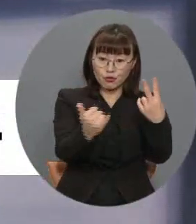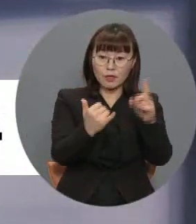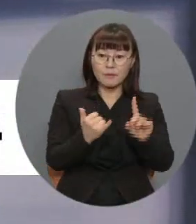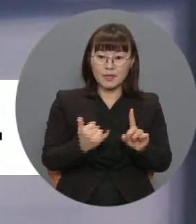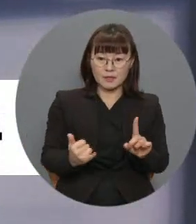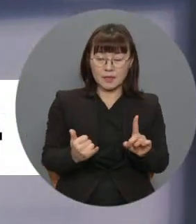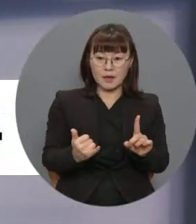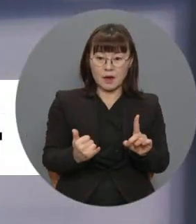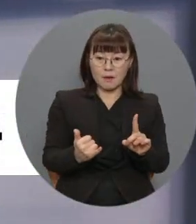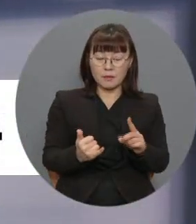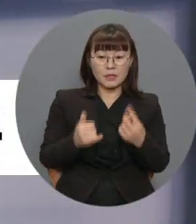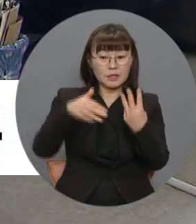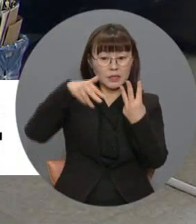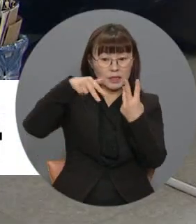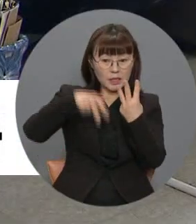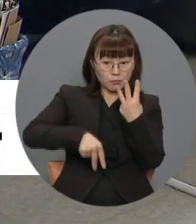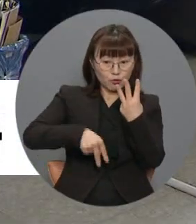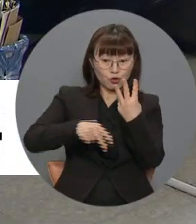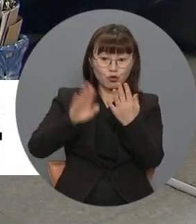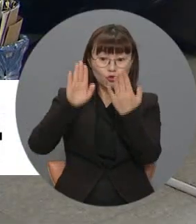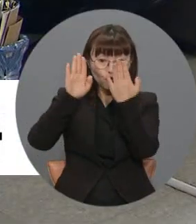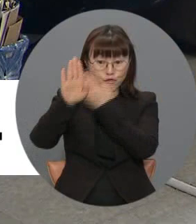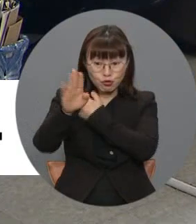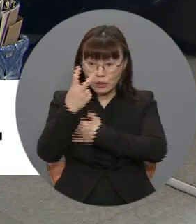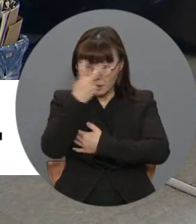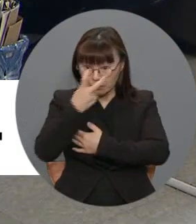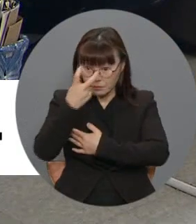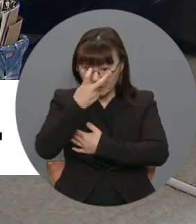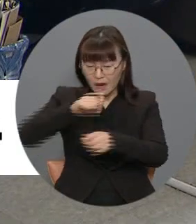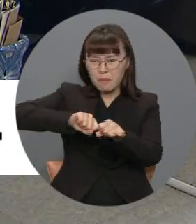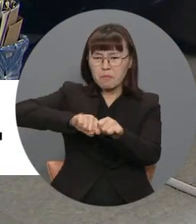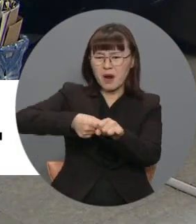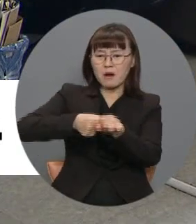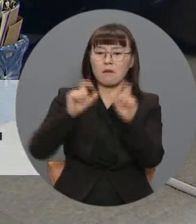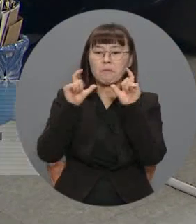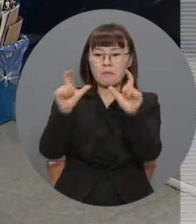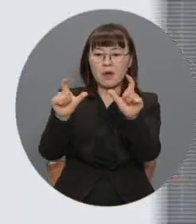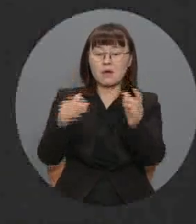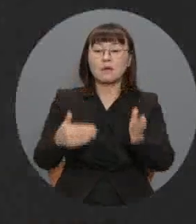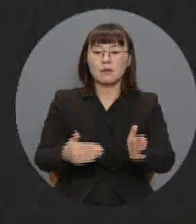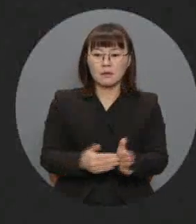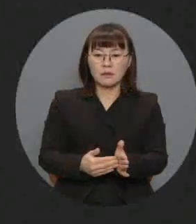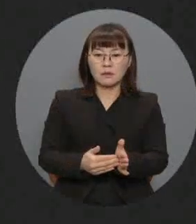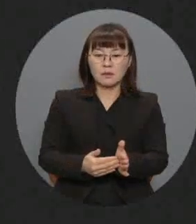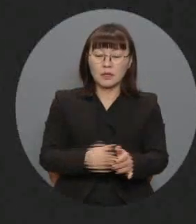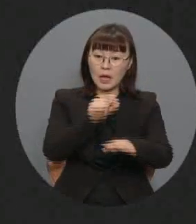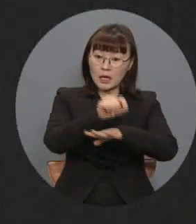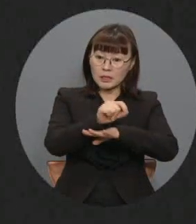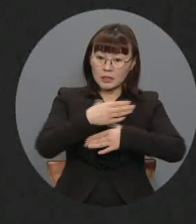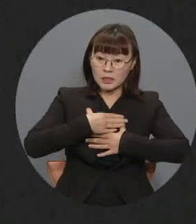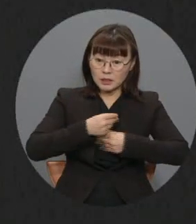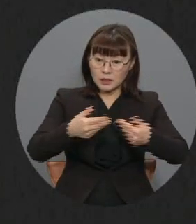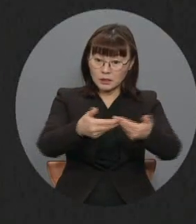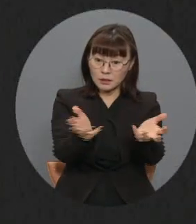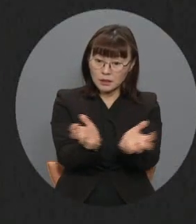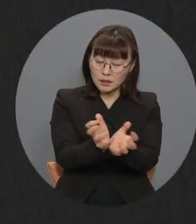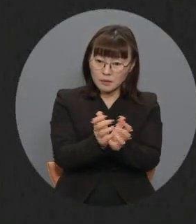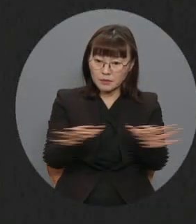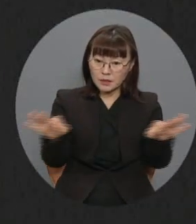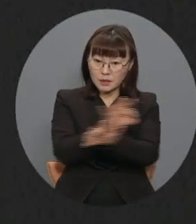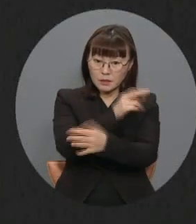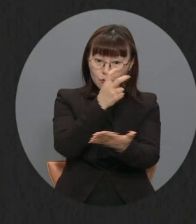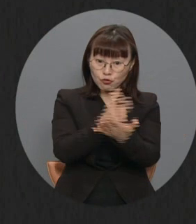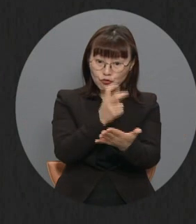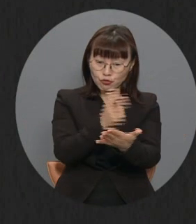명은 3주 뒤 경상북도 감사에서 경징계 처분을 받았습니다. 행정안전부의 인사 지침에